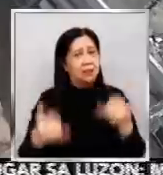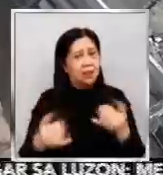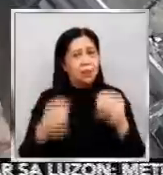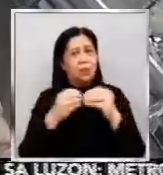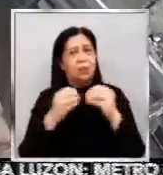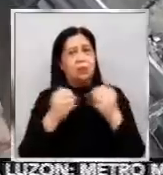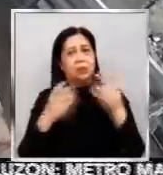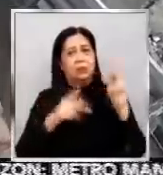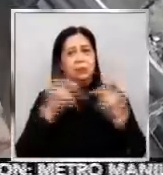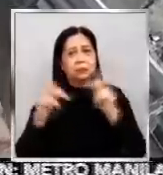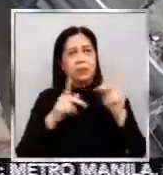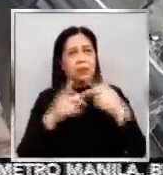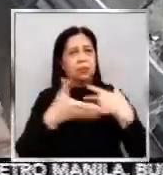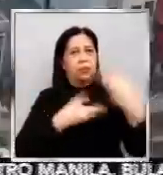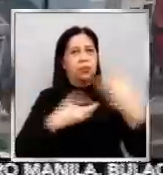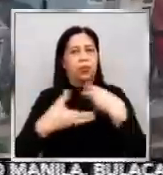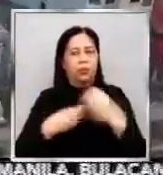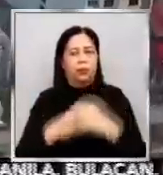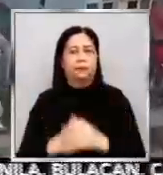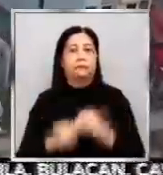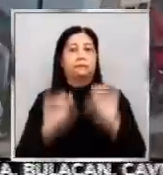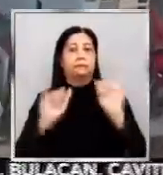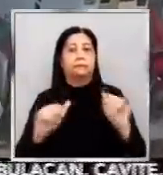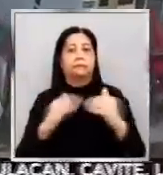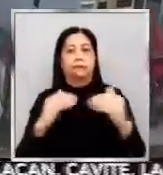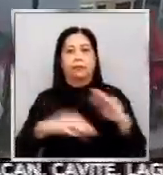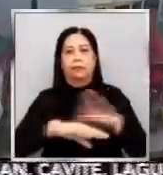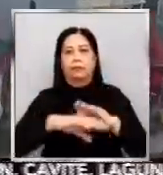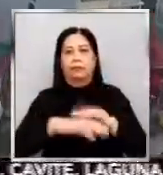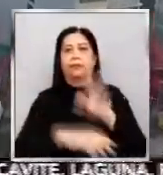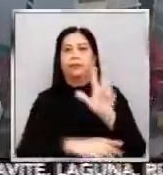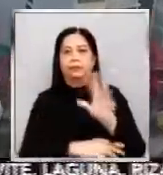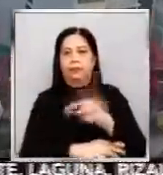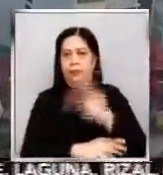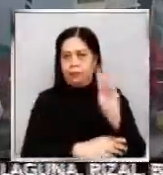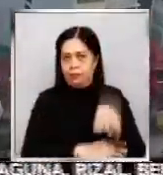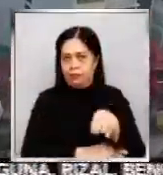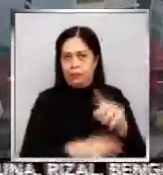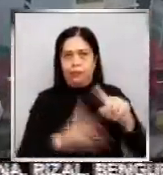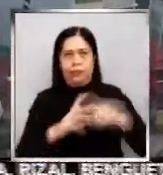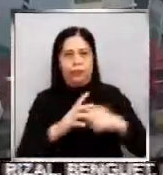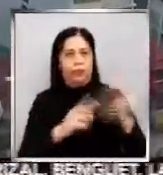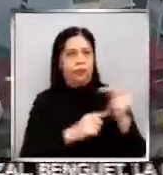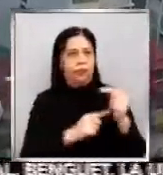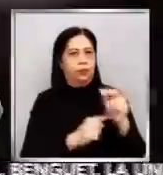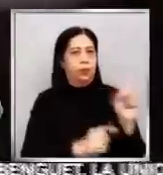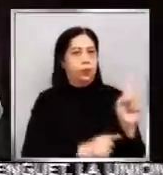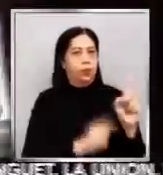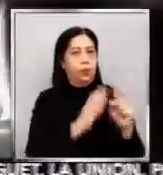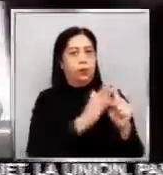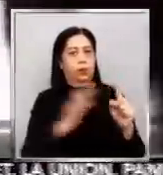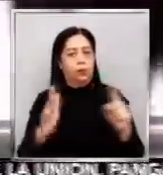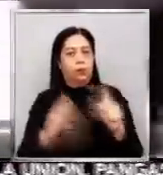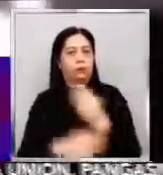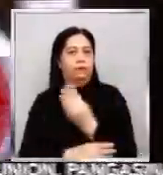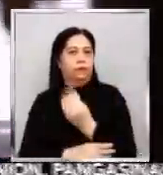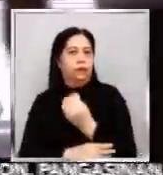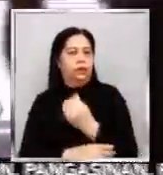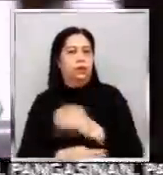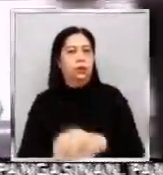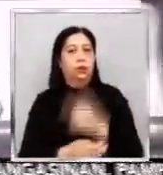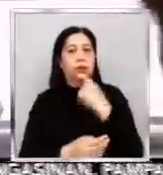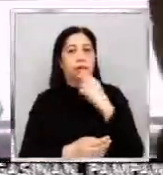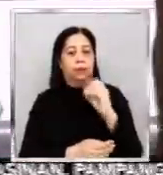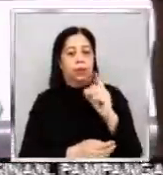nakakalabas. Mananatili sa Alert Level 3 ang Metro Manila simula November 1 hanggang 14. Sabi ng Okta Research